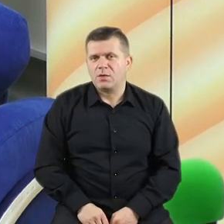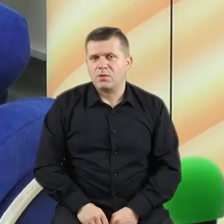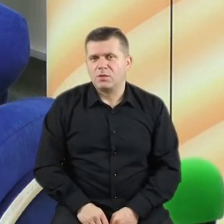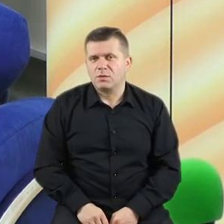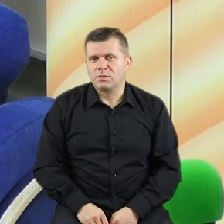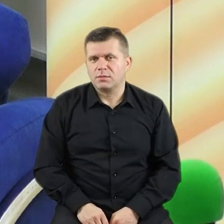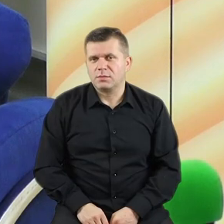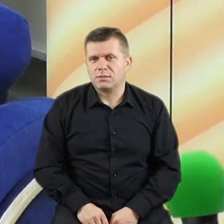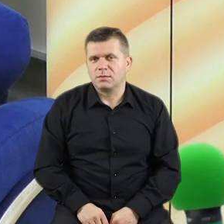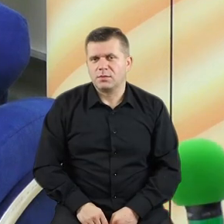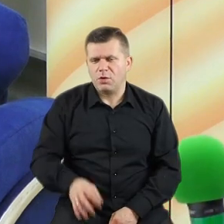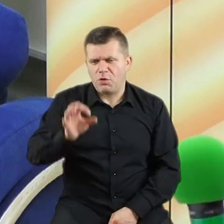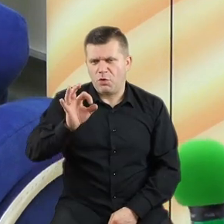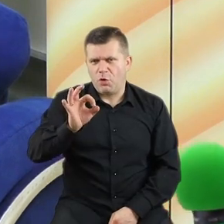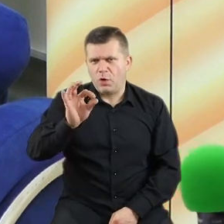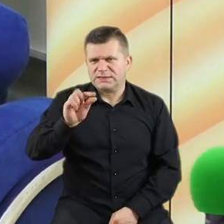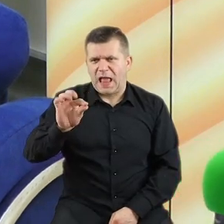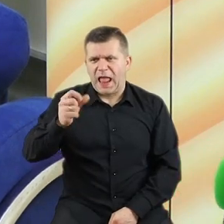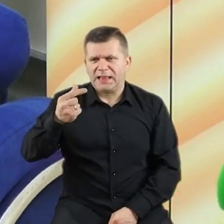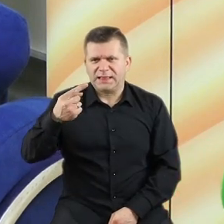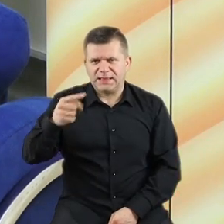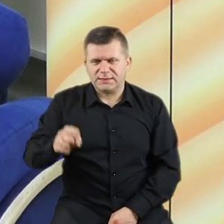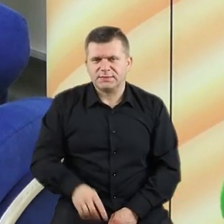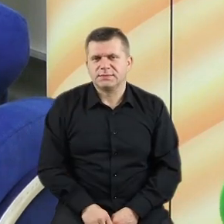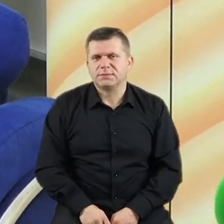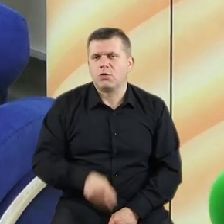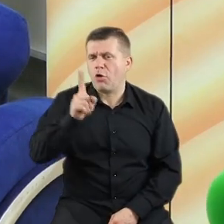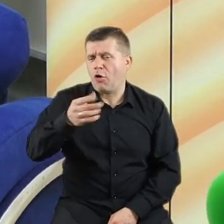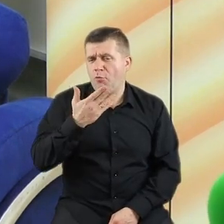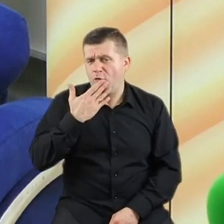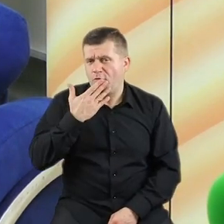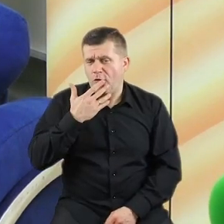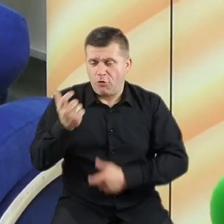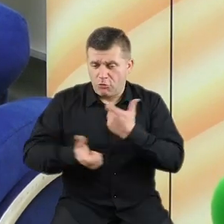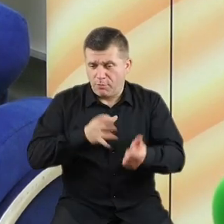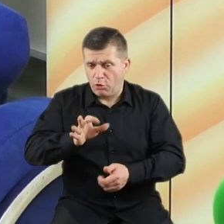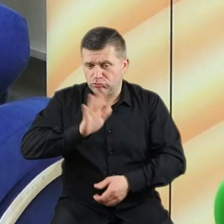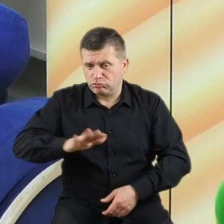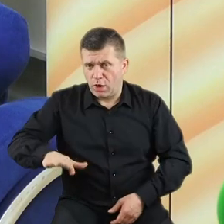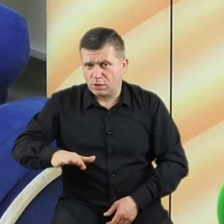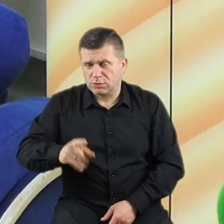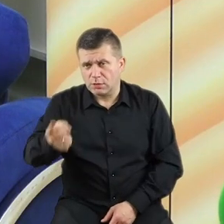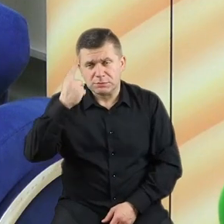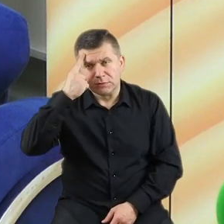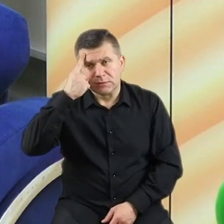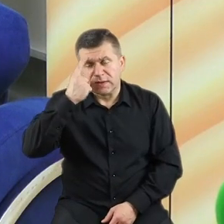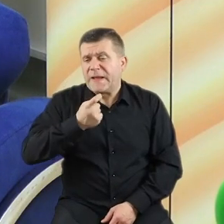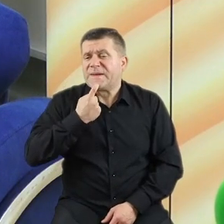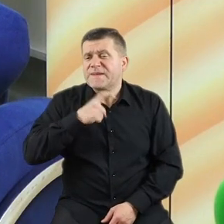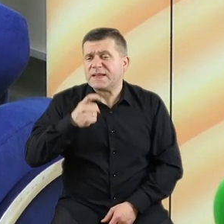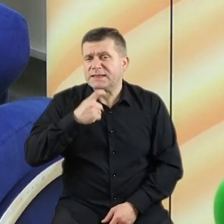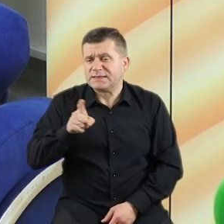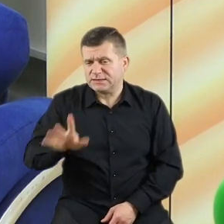nazywa powiem po szwedzku, Åsa Lind. I właśnie ona mówi, no to co, jak robić o dzieciach, to od razu przyszło jej do głowy, że to fińskie